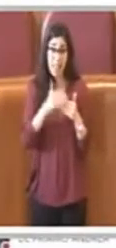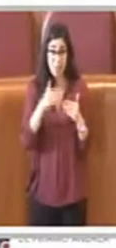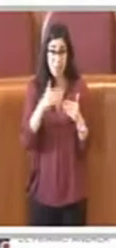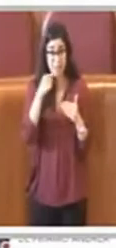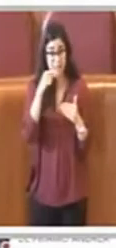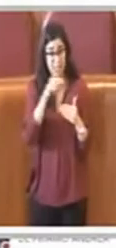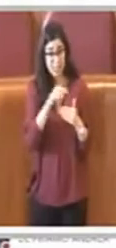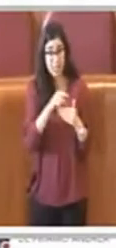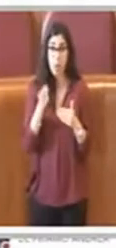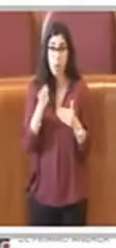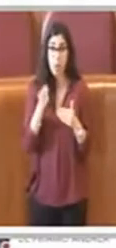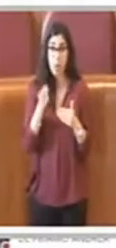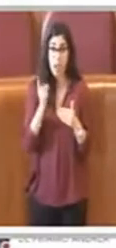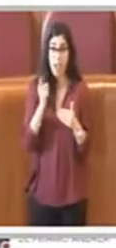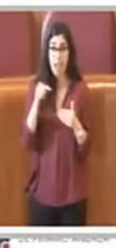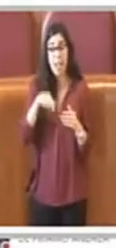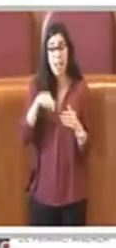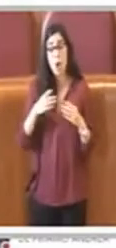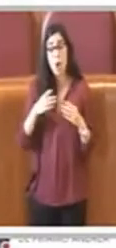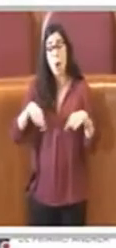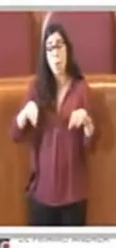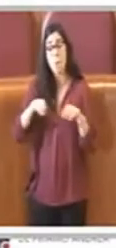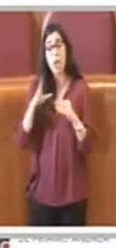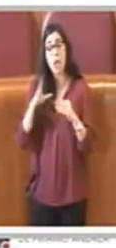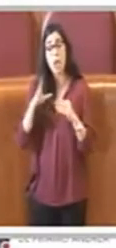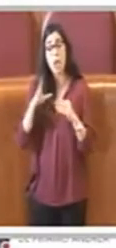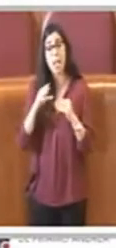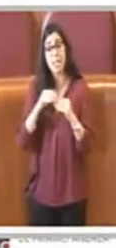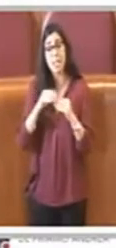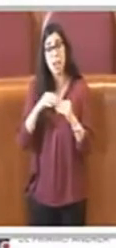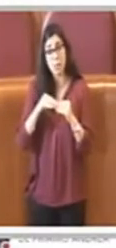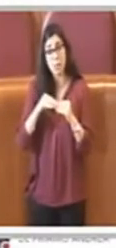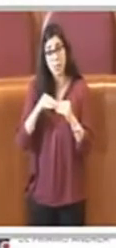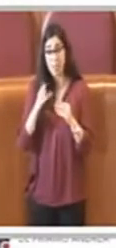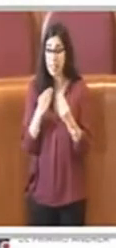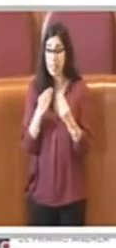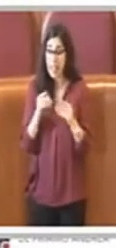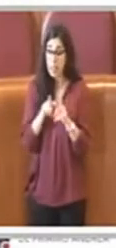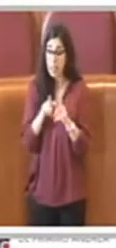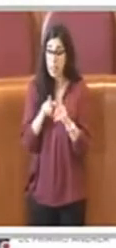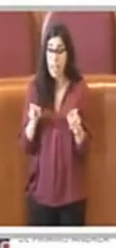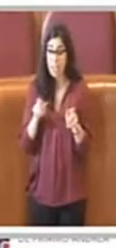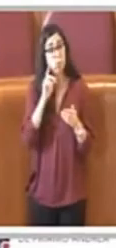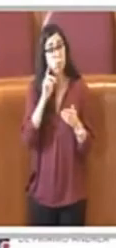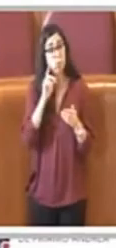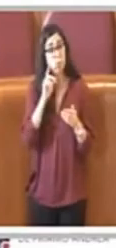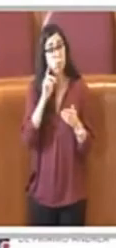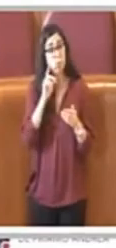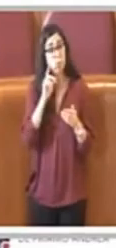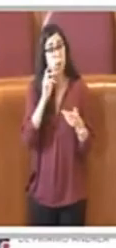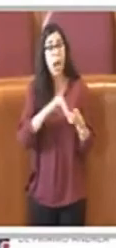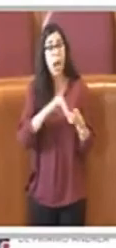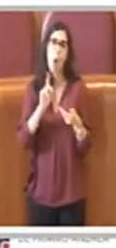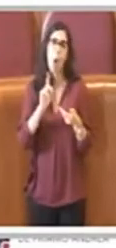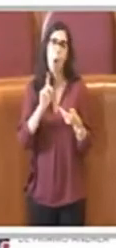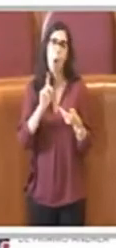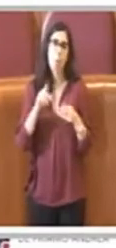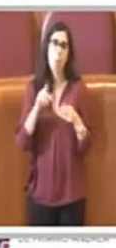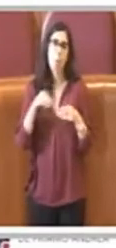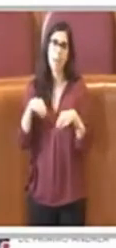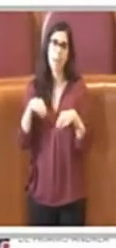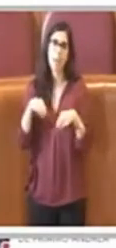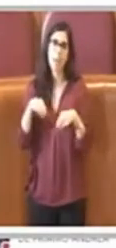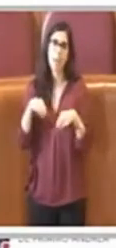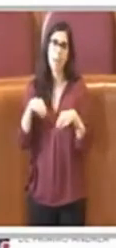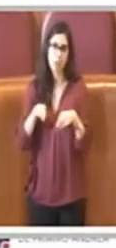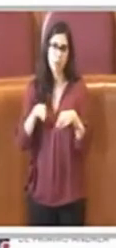non possano far parte della commissione esecutiva più persone iscritte alla stessa associazione, garantendo comunque, in caso risultino